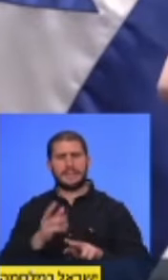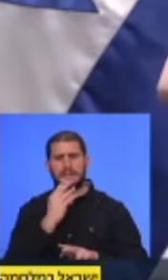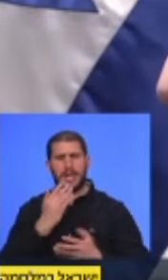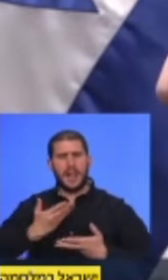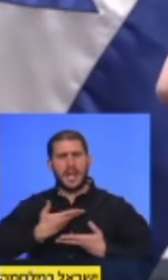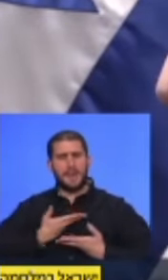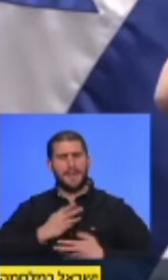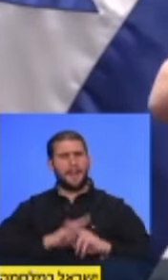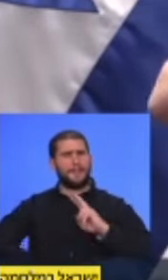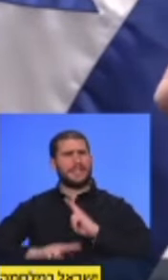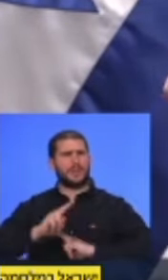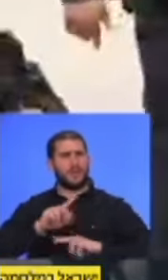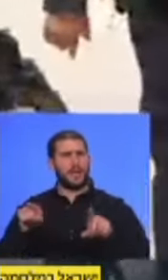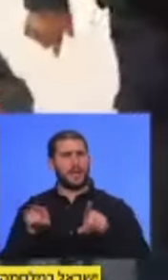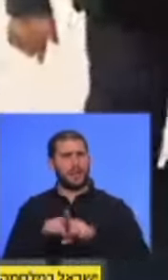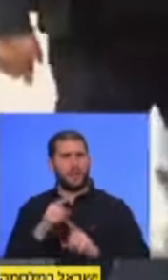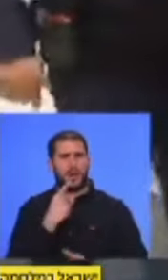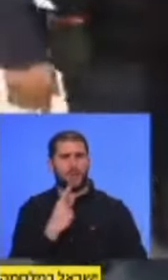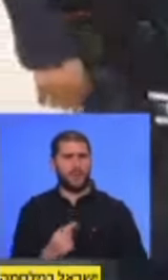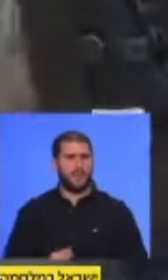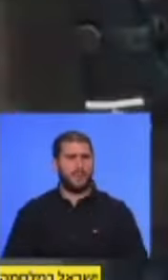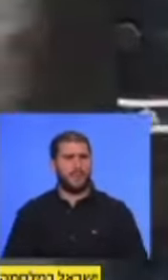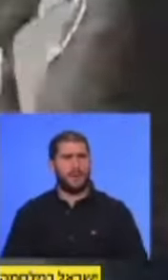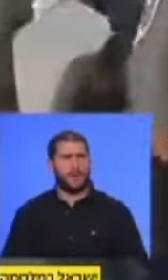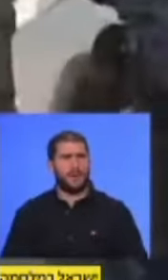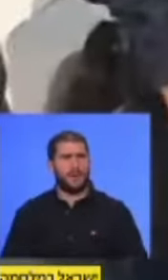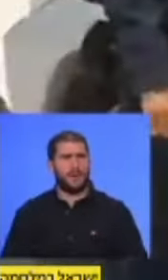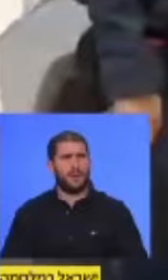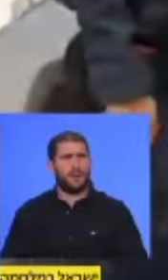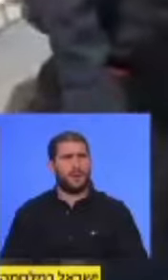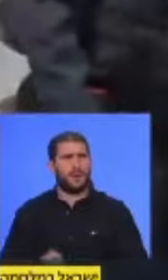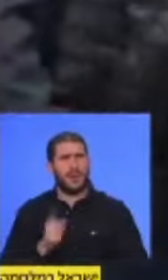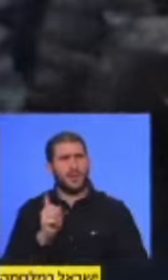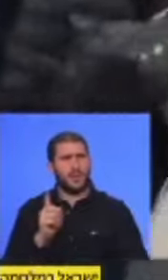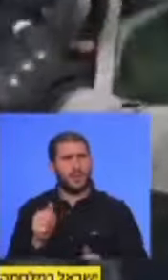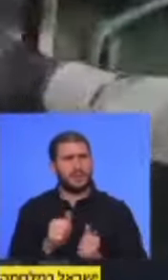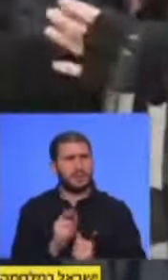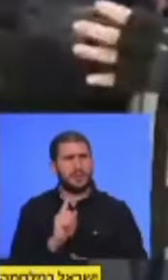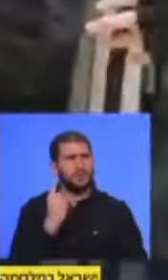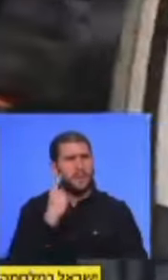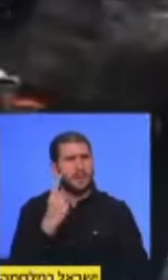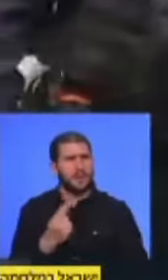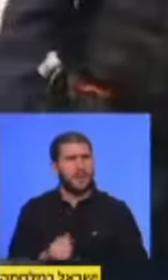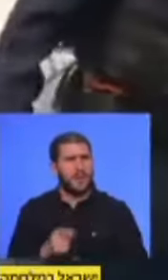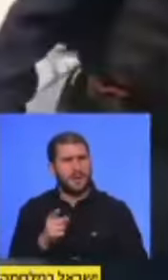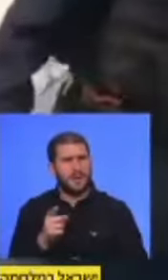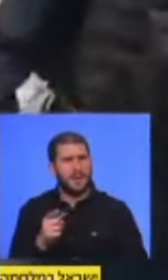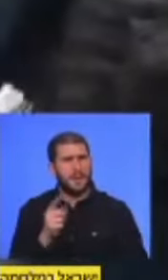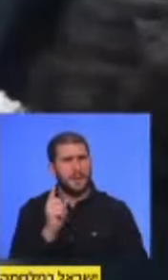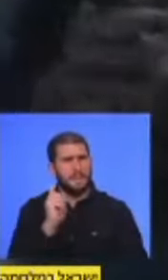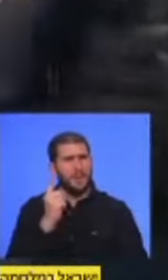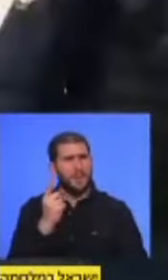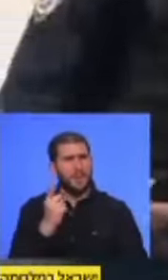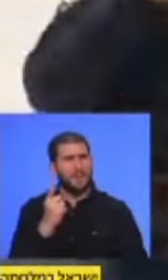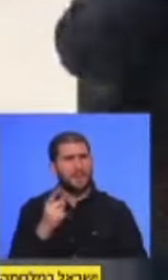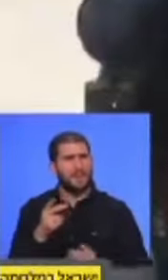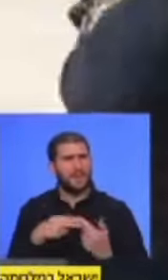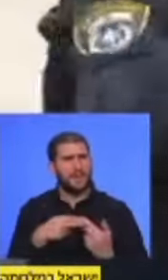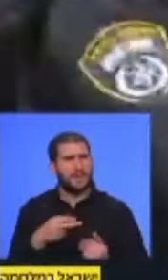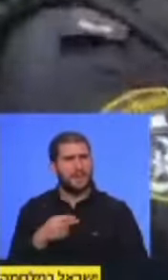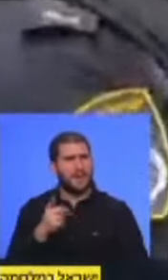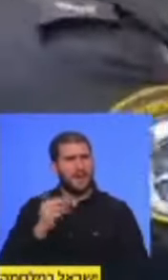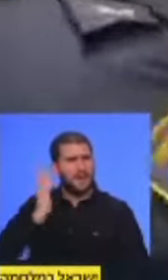באיסורים, כפי שהם אמרו. לא תיכנס, אה, לא נגעתי בך. לא נגעתי בך, אתה נצמדת. פעם אחרונה שאתה נצמד אליי. אתה